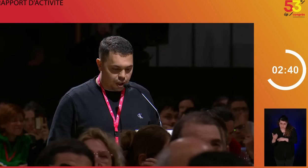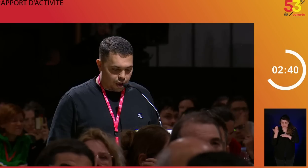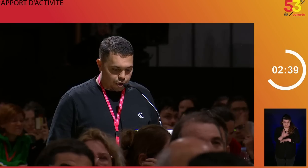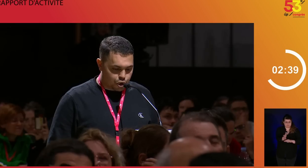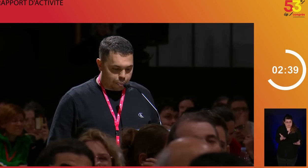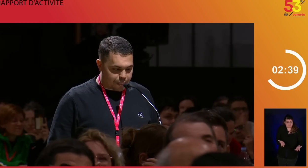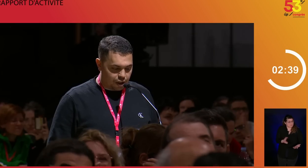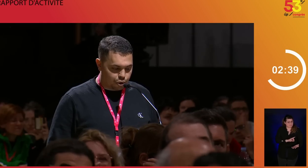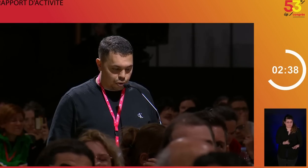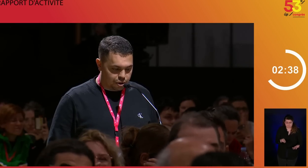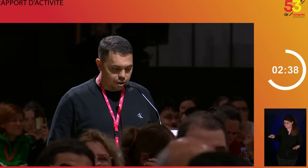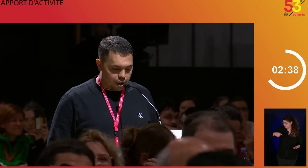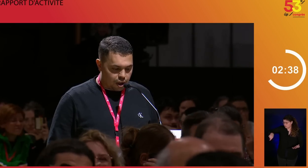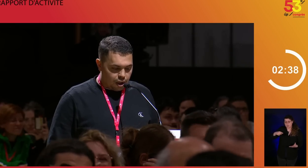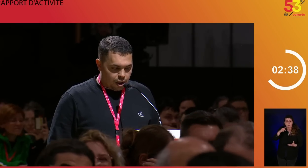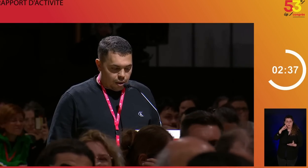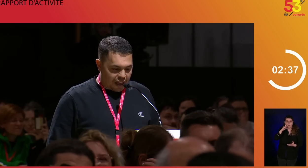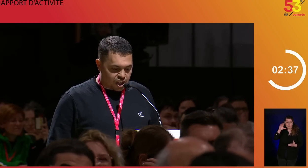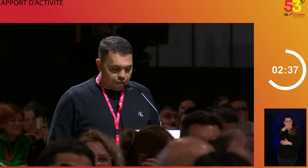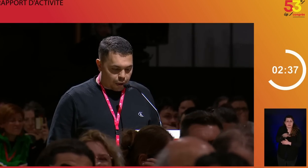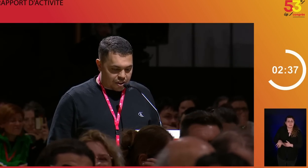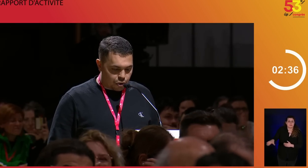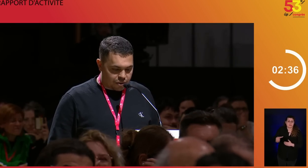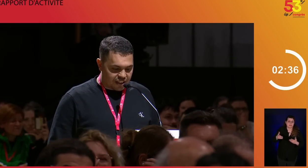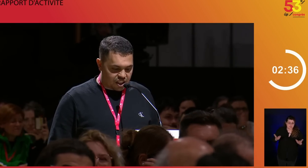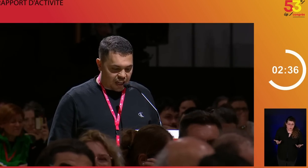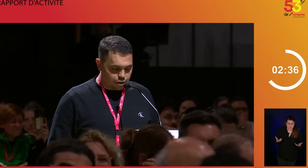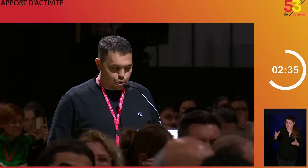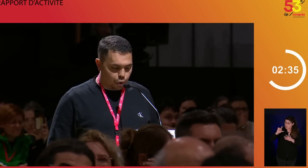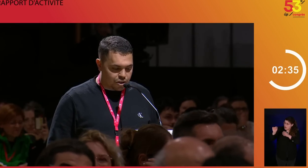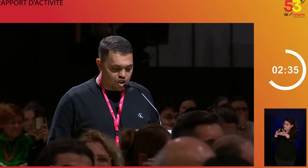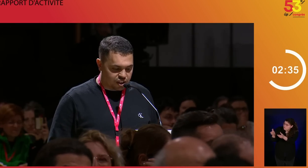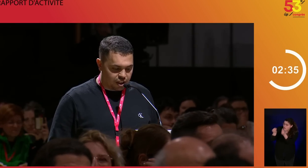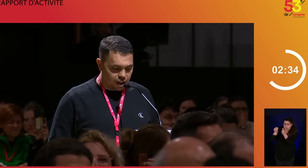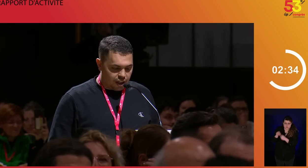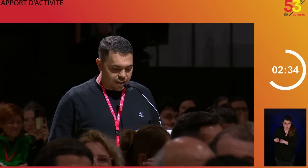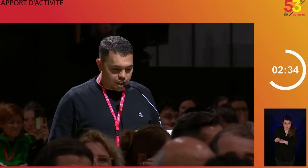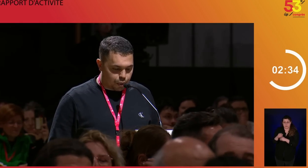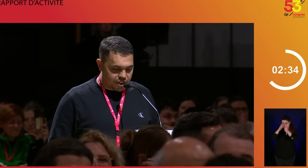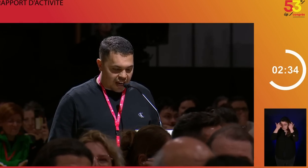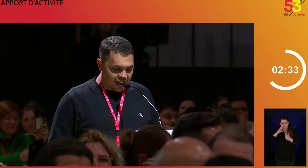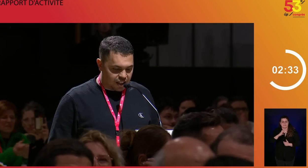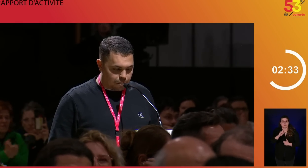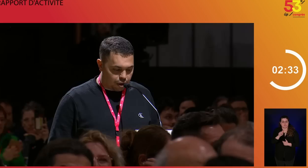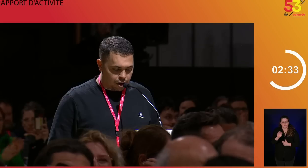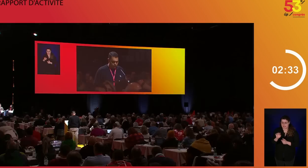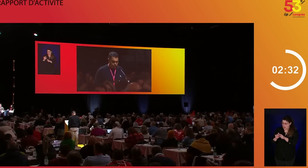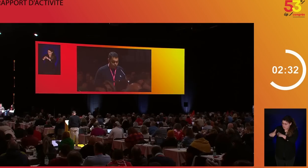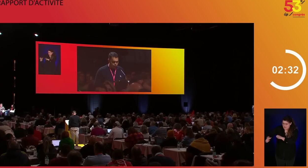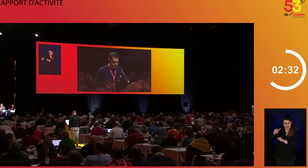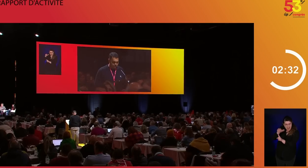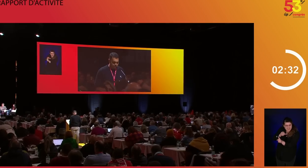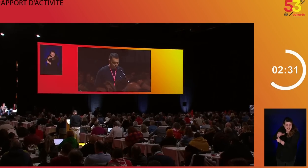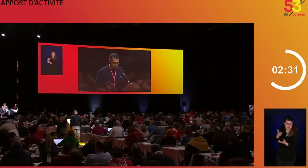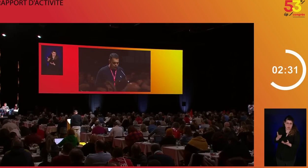aujourd'hui, ne sont pas pris en compte. Partir en formation syndicale de surcroît CGT les expose à harcèlement,